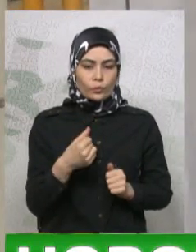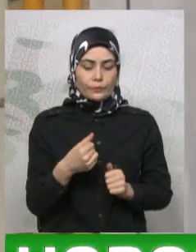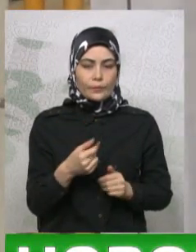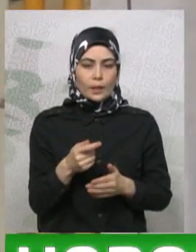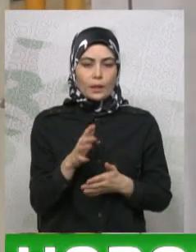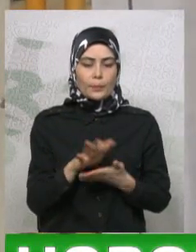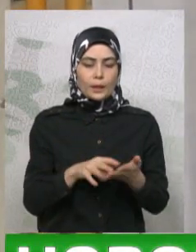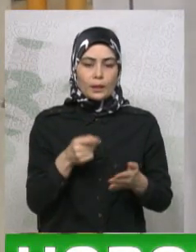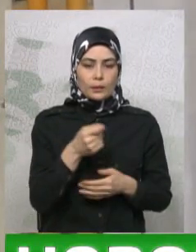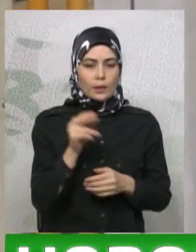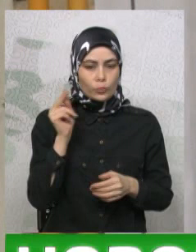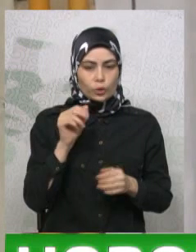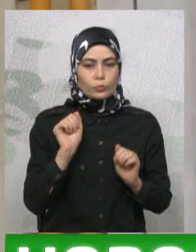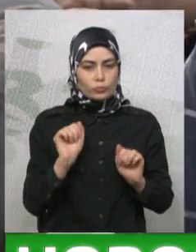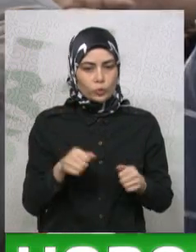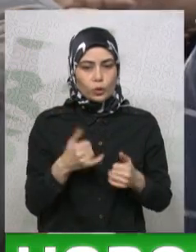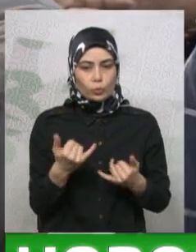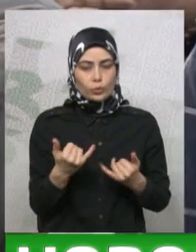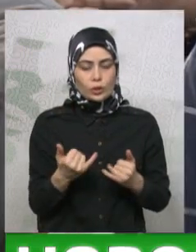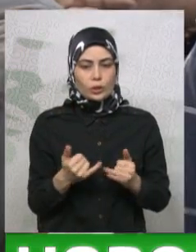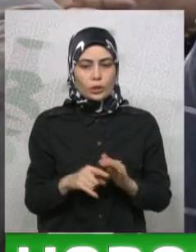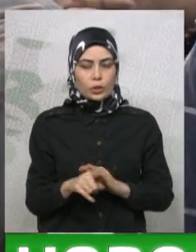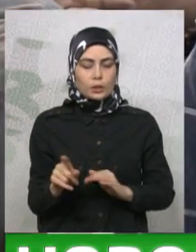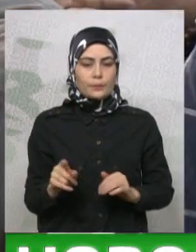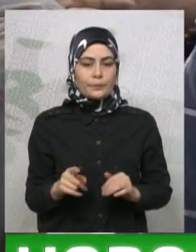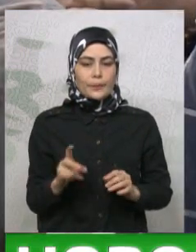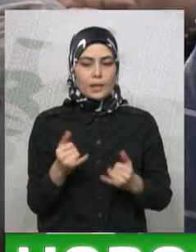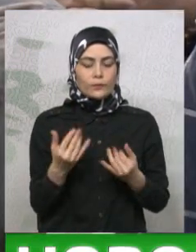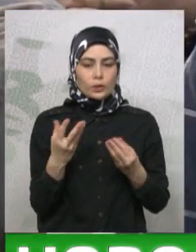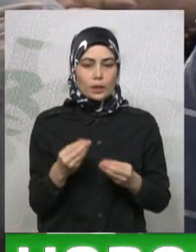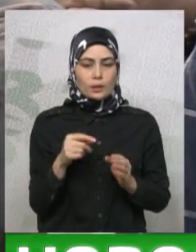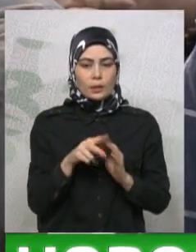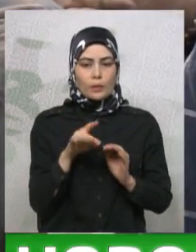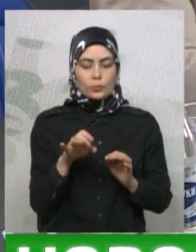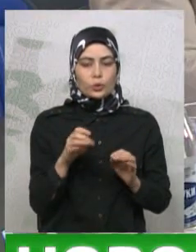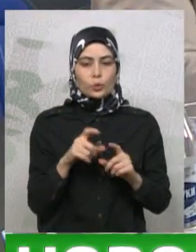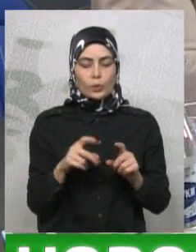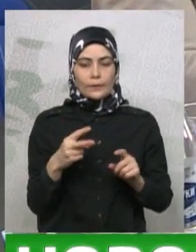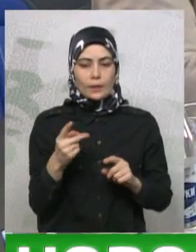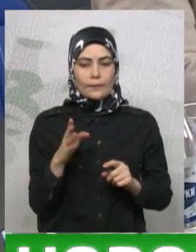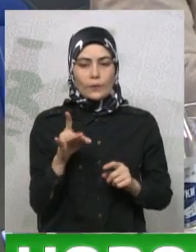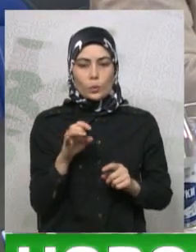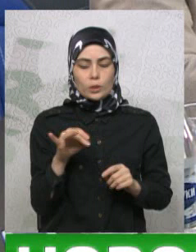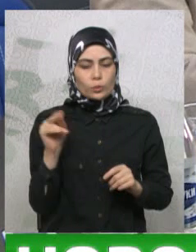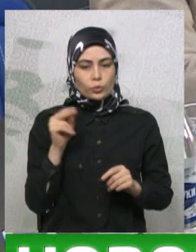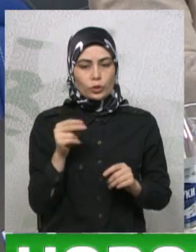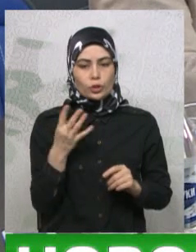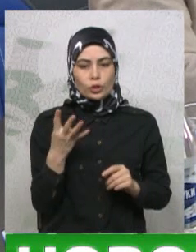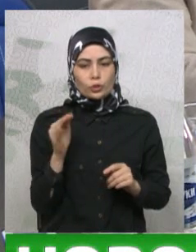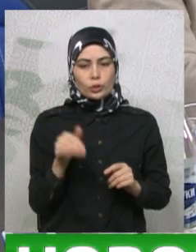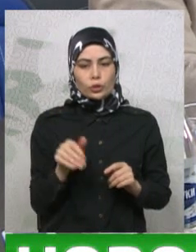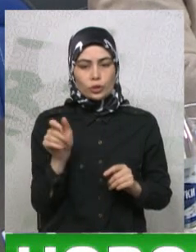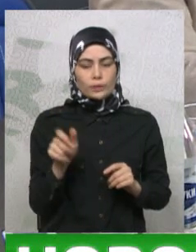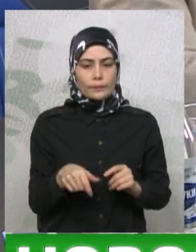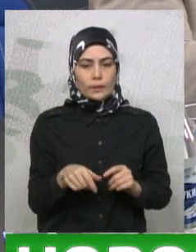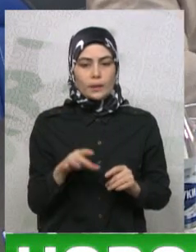Подать заявку на обучение в школе можно уже сейчас. На сегодняшний день в кампусах школы 21 в России учатся более 4000